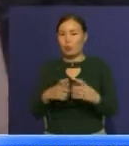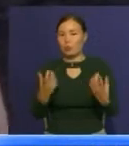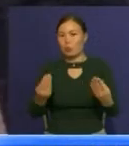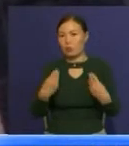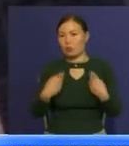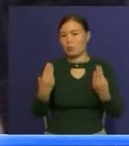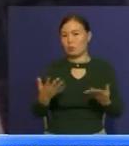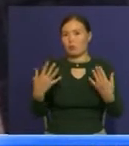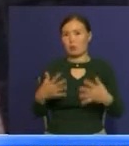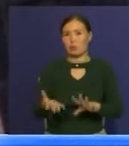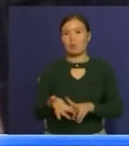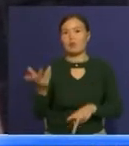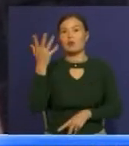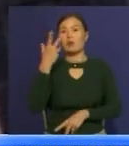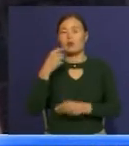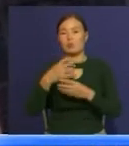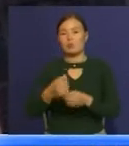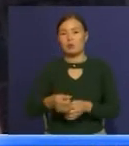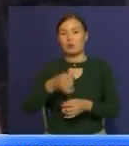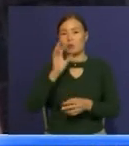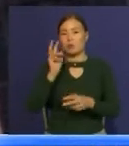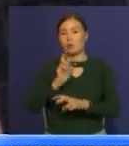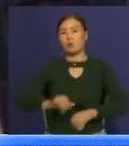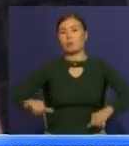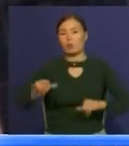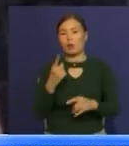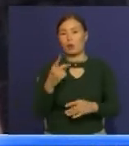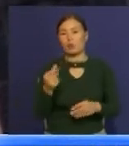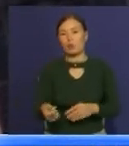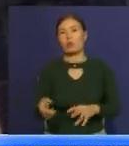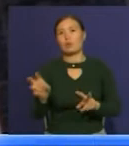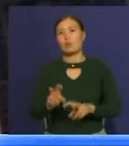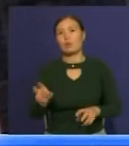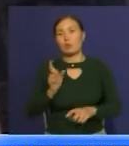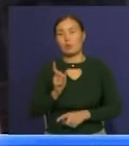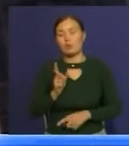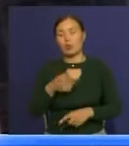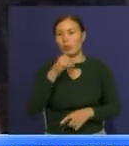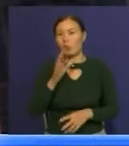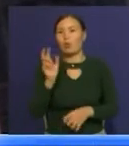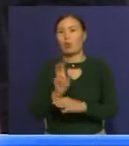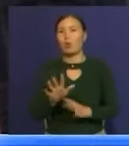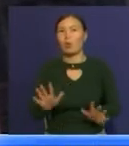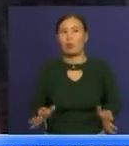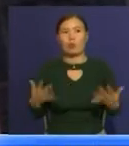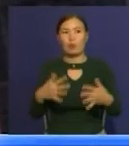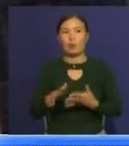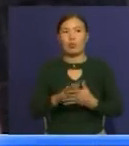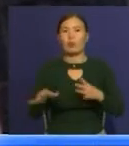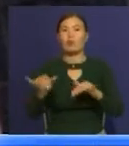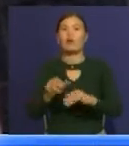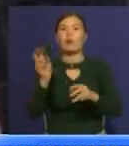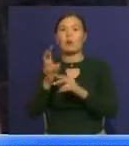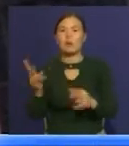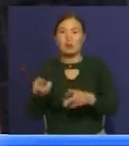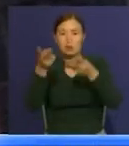хотя бы вручали, то заткнули вот в дверь, да? Упал, смотришь, одна сумма, по интернету смотрю, другая сумма. Прихожу сюда, никто ничего не знает, куда